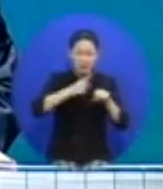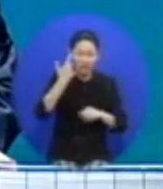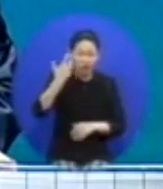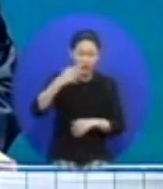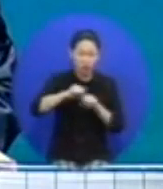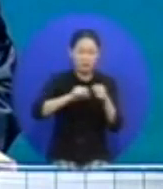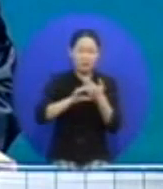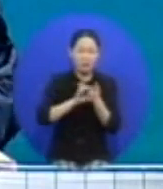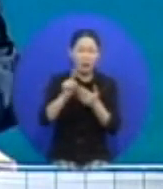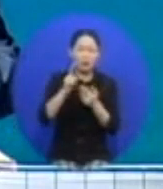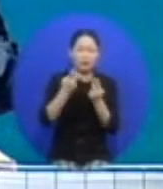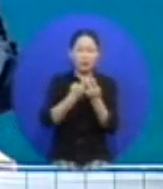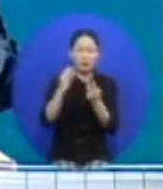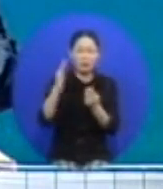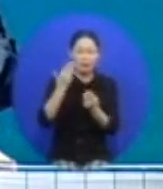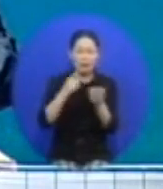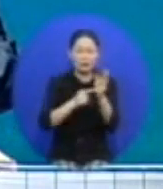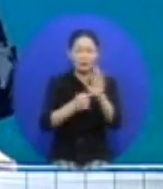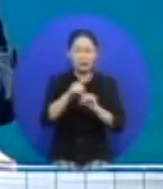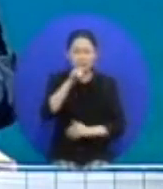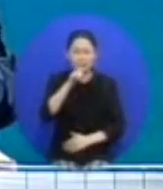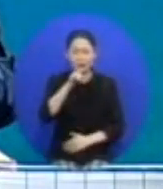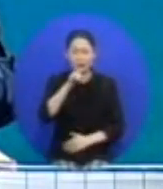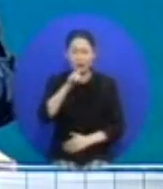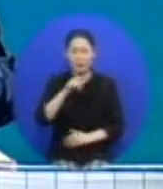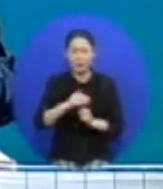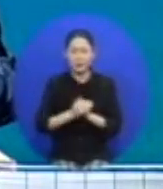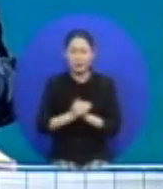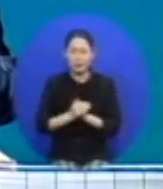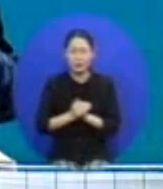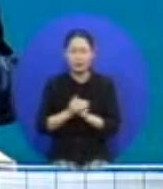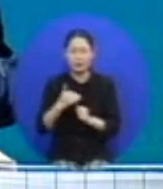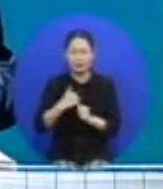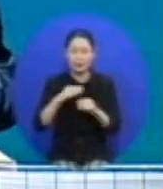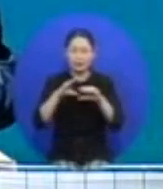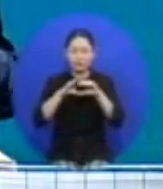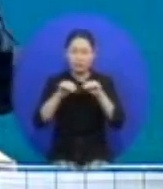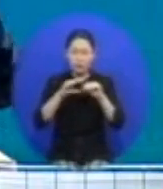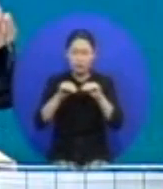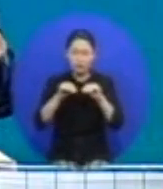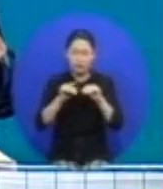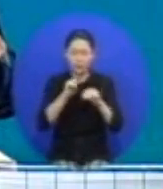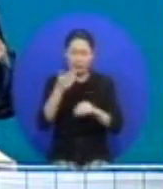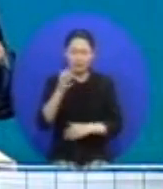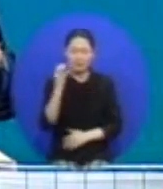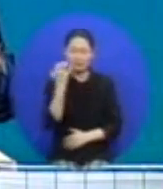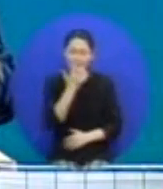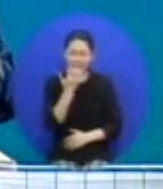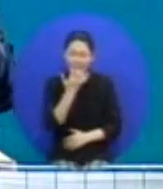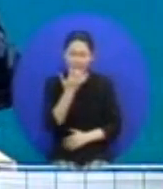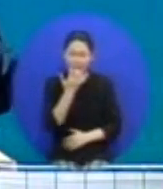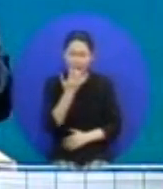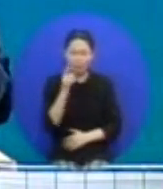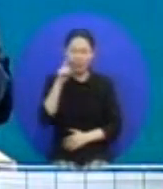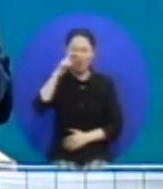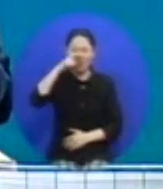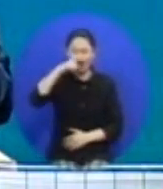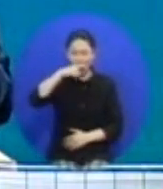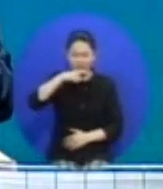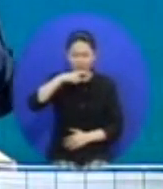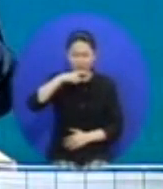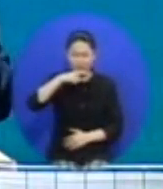나옵니다 현대어성경 으로 제가 풀어 읽어 들이면 음란함 더러움